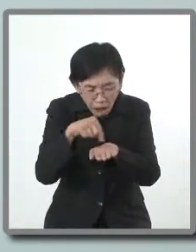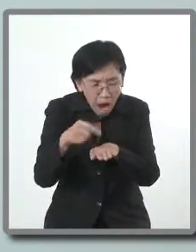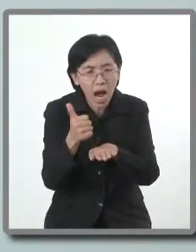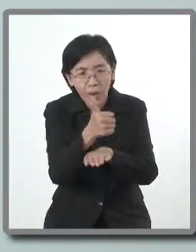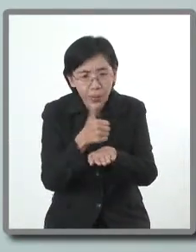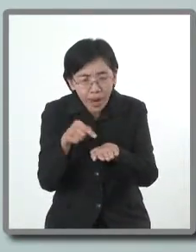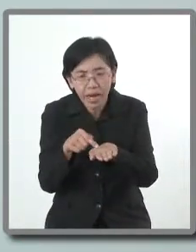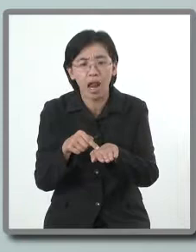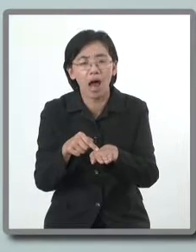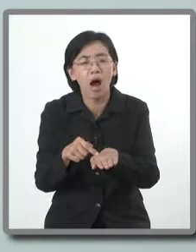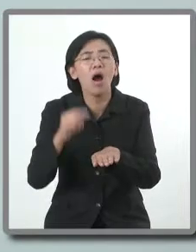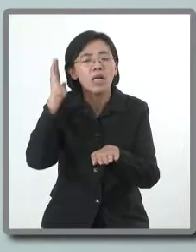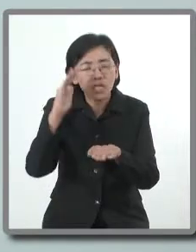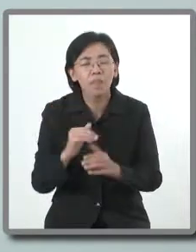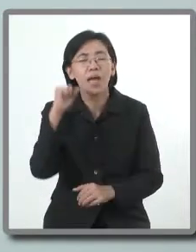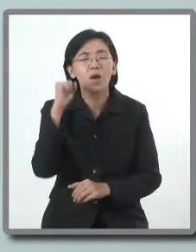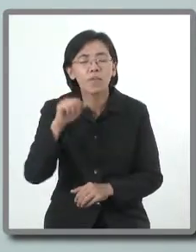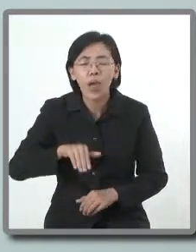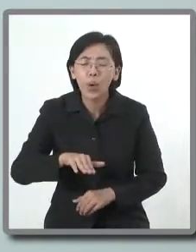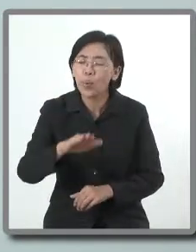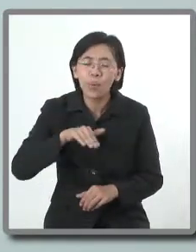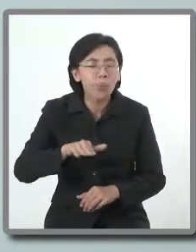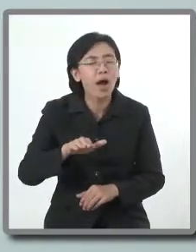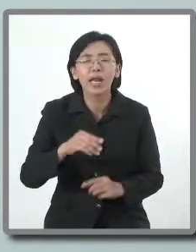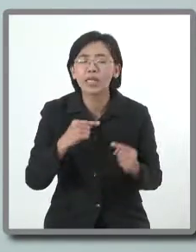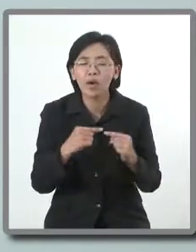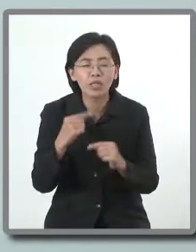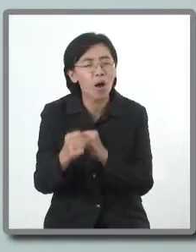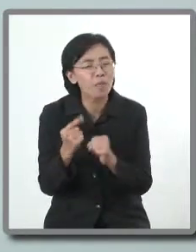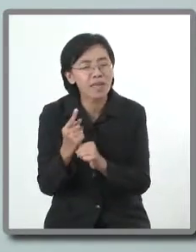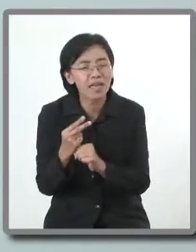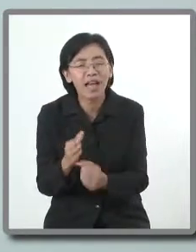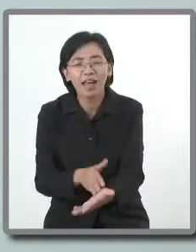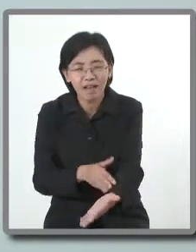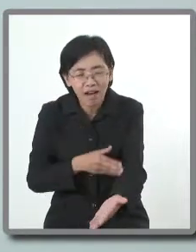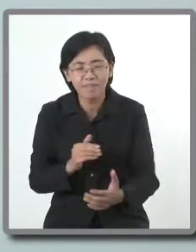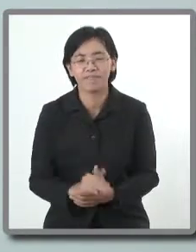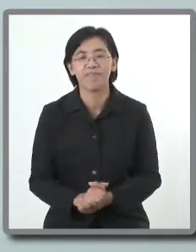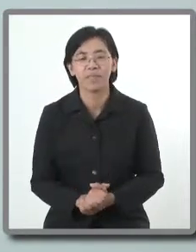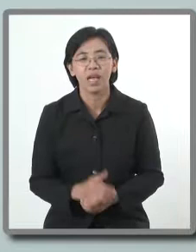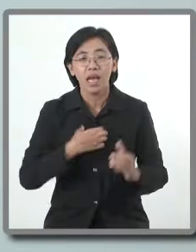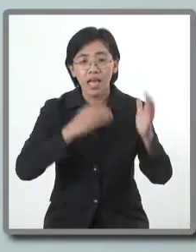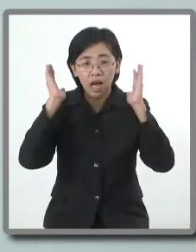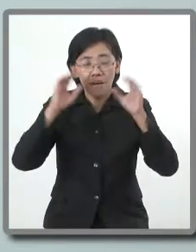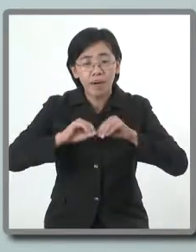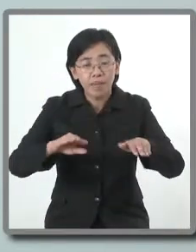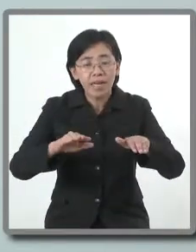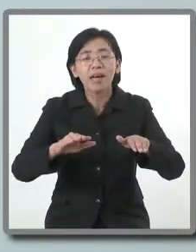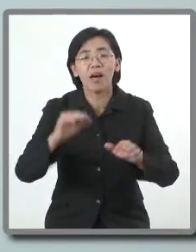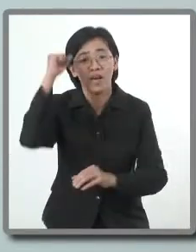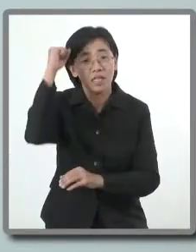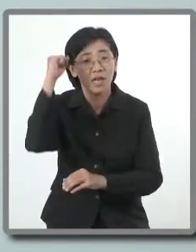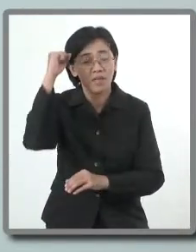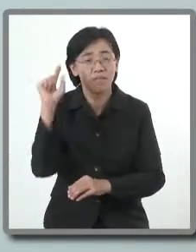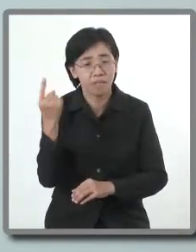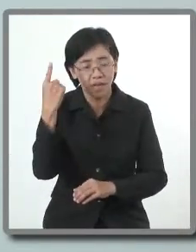ให้สามารถใช้ไปได้นานๆนะครับที่สำคัญอยากจะเชิญชวนพี่น้องประชาชนนะครับว่าการใช้รถเมล์ส